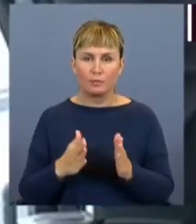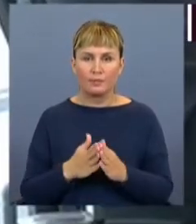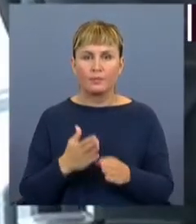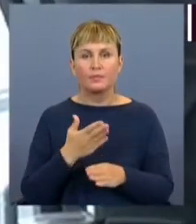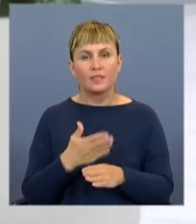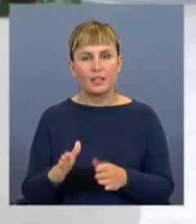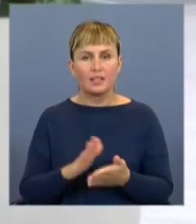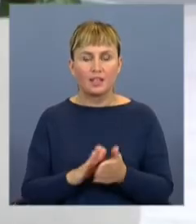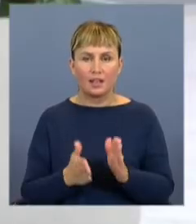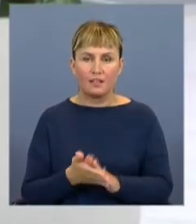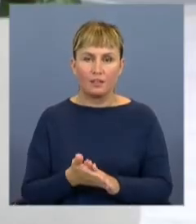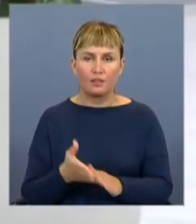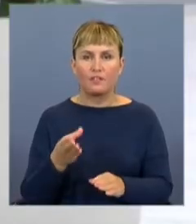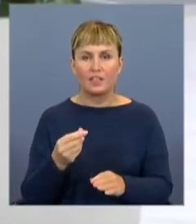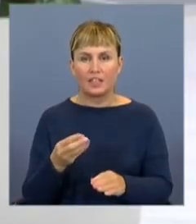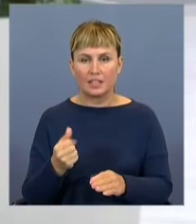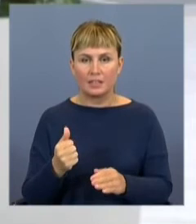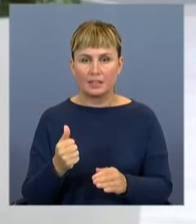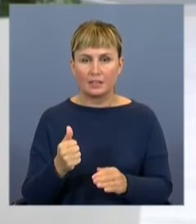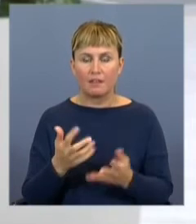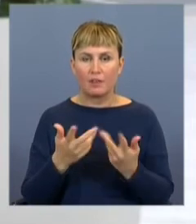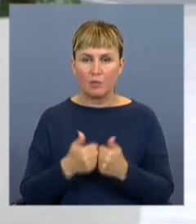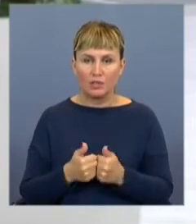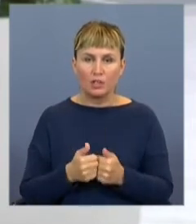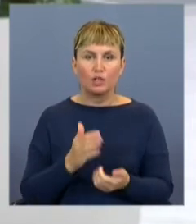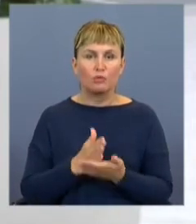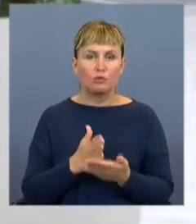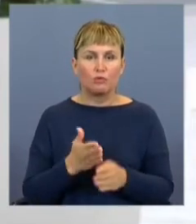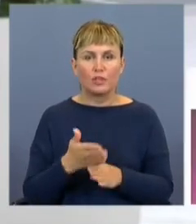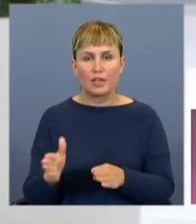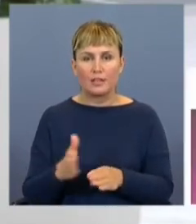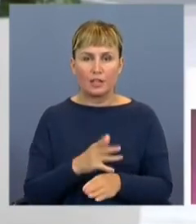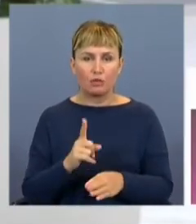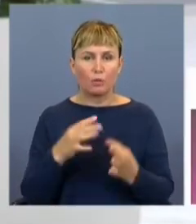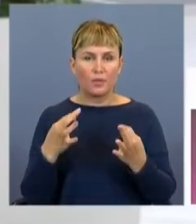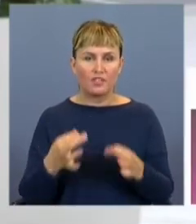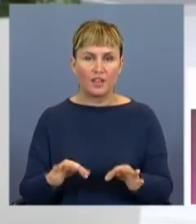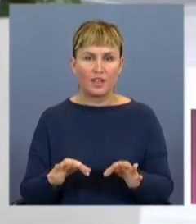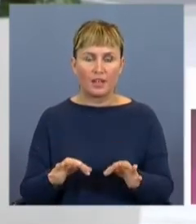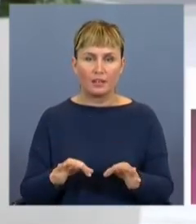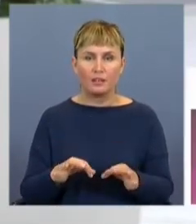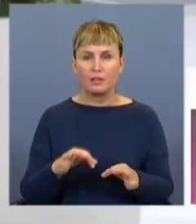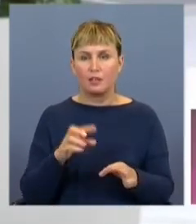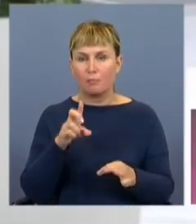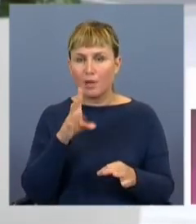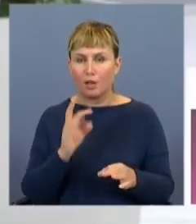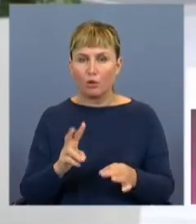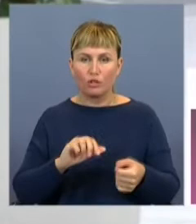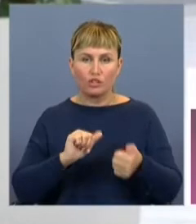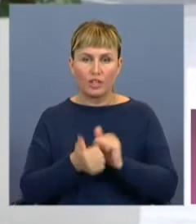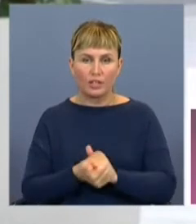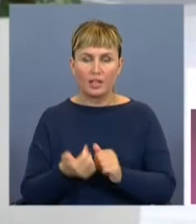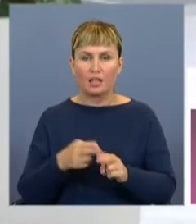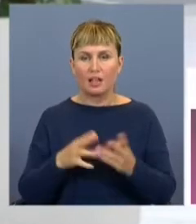это договор, отдельно это финансовая транзакция, они существуют раздельно. Но что позволяет блокчейн сразу сделать это